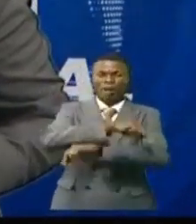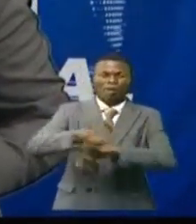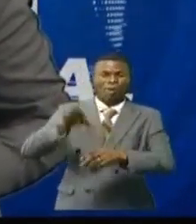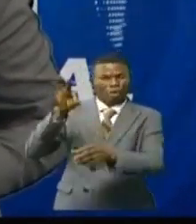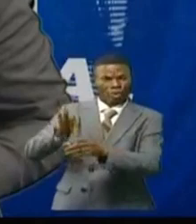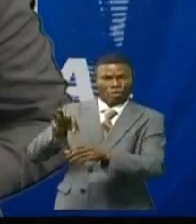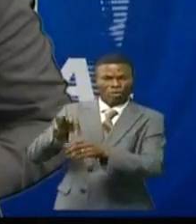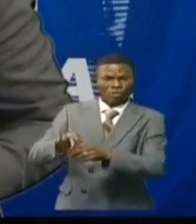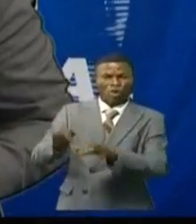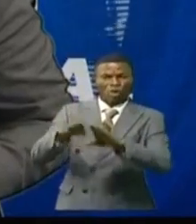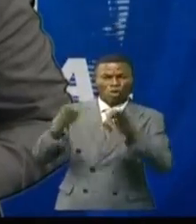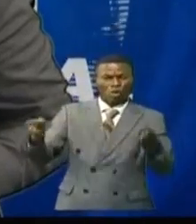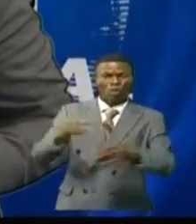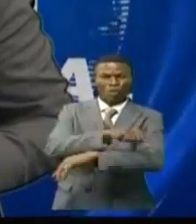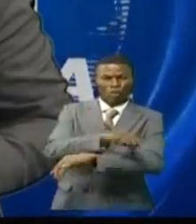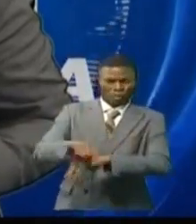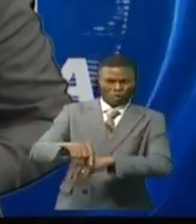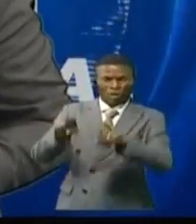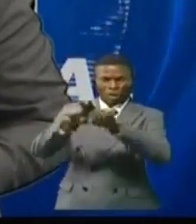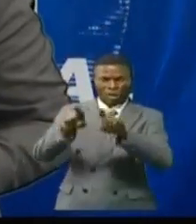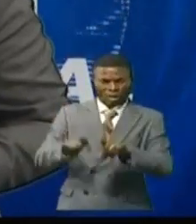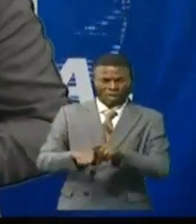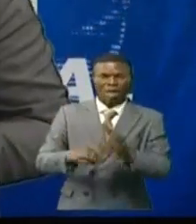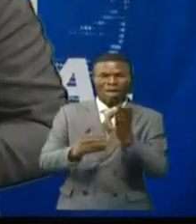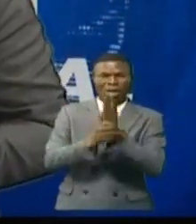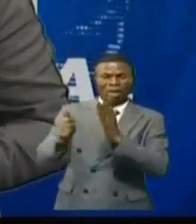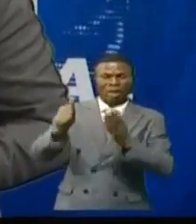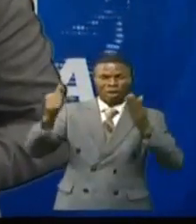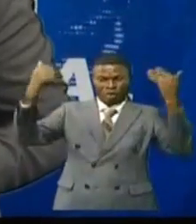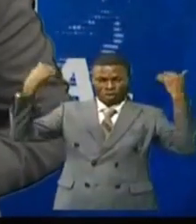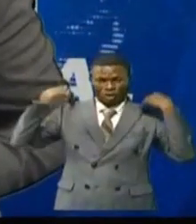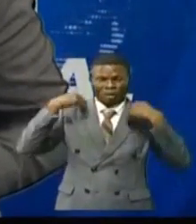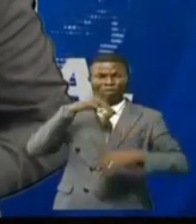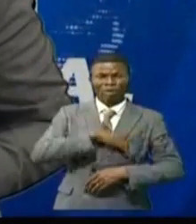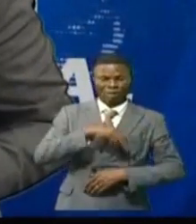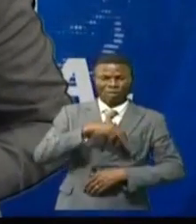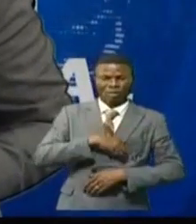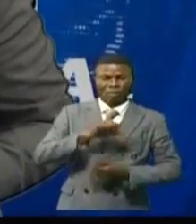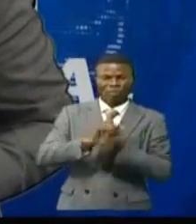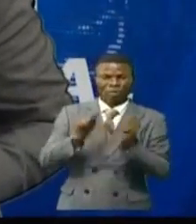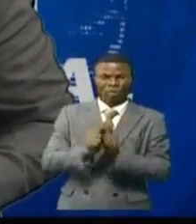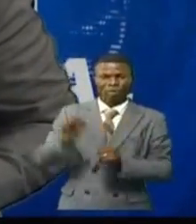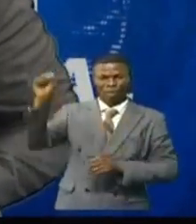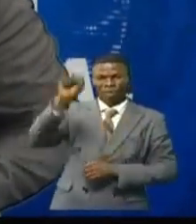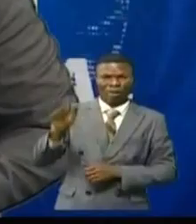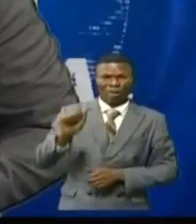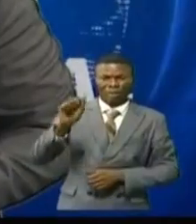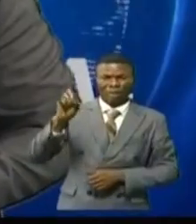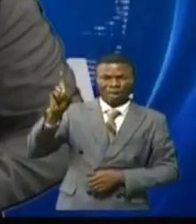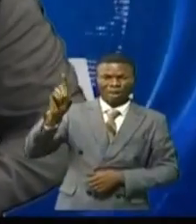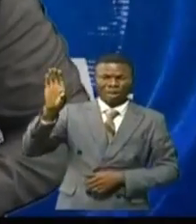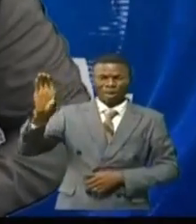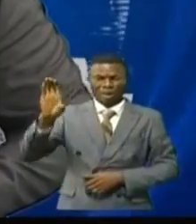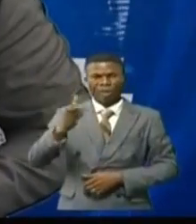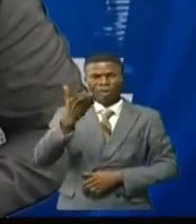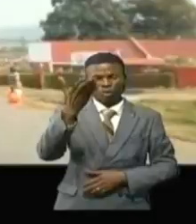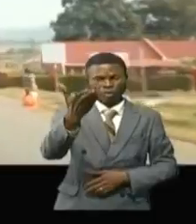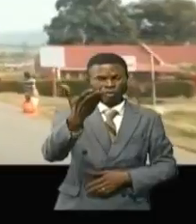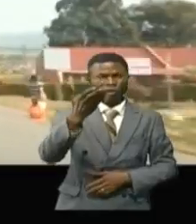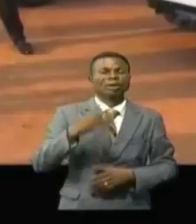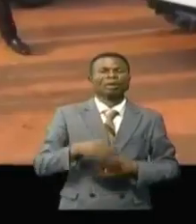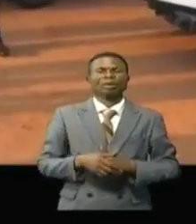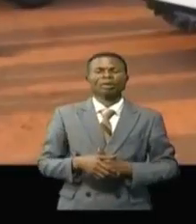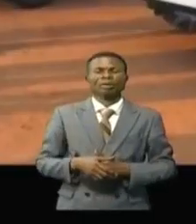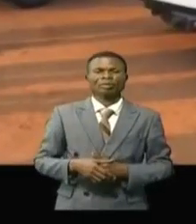avant l'ouverture des bureaux. Il y était aussi en sa qualité de chef de mission dans le cadre de la SADC. Plus de détails dans ce reportage de Tétis Samba.